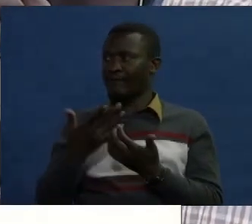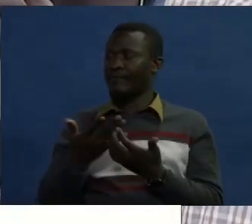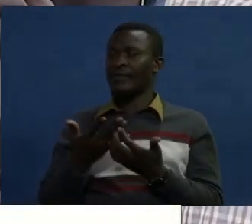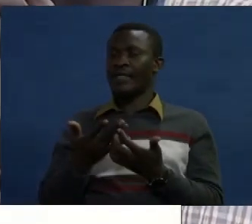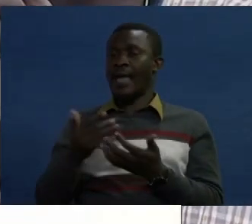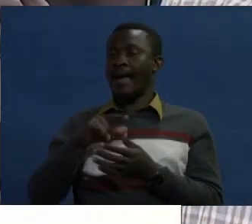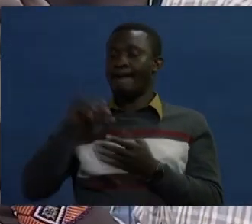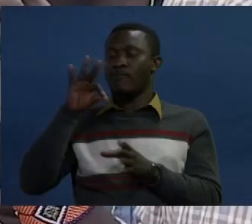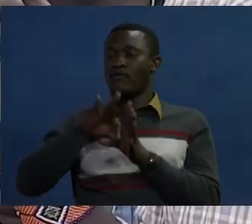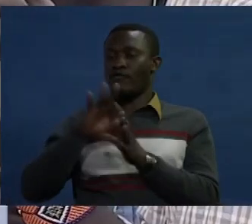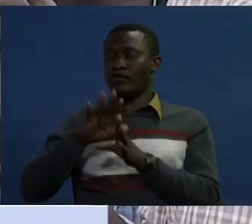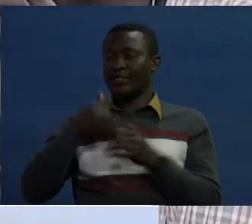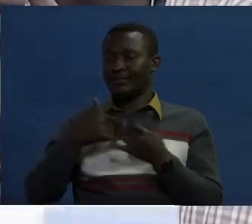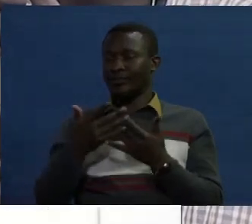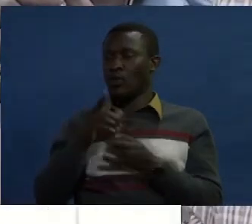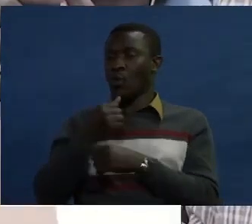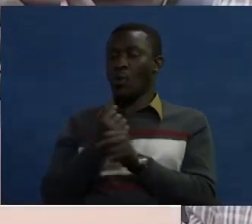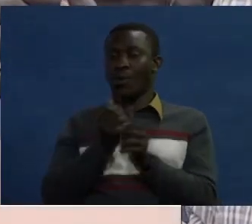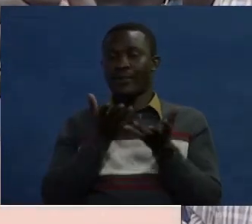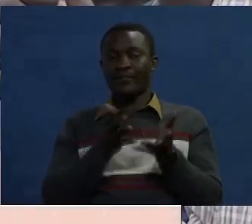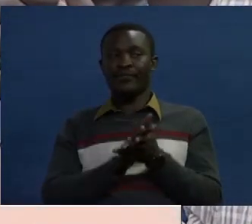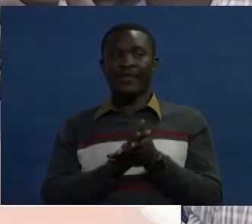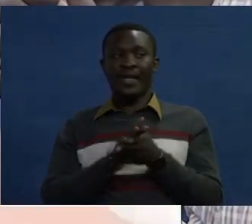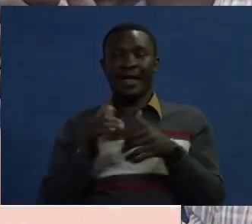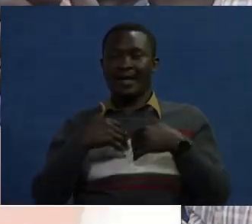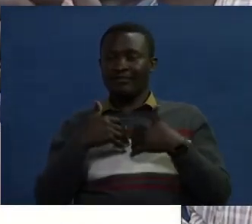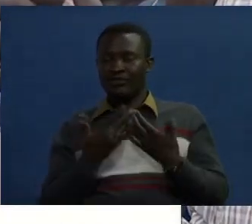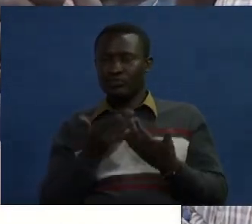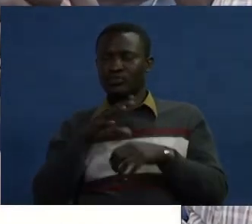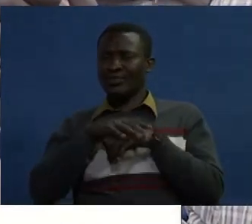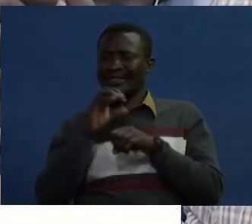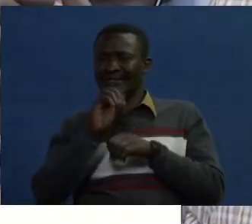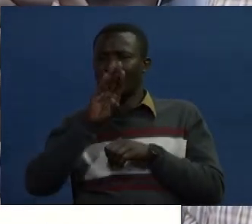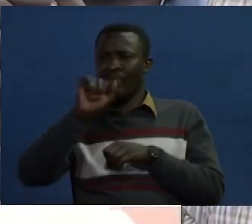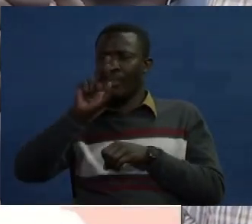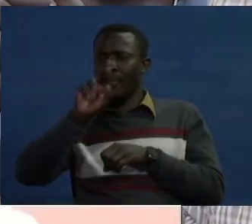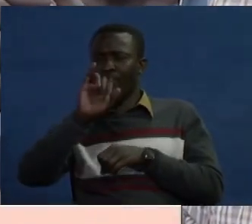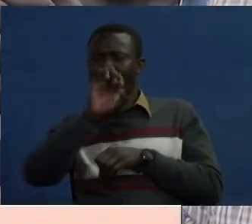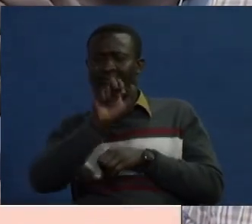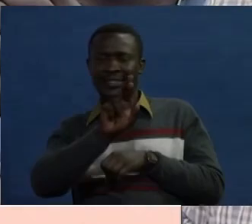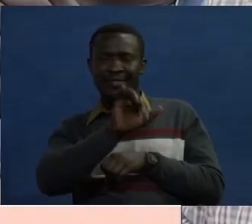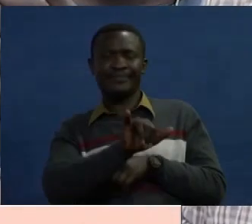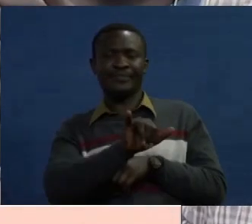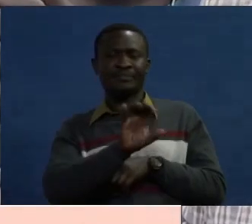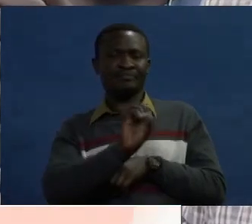sisi wapiga kura wa Malaba North na sisi wakazi wa huku. Mama yako si mrembo auzi pata basari. Na yeye anataka kwangu.